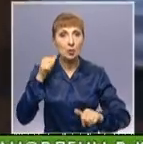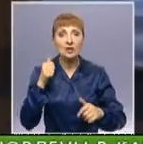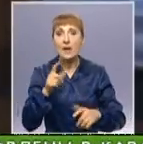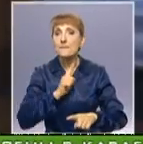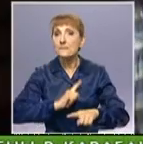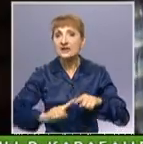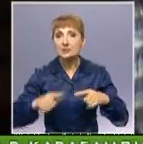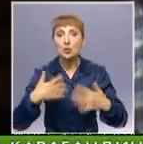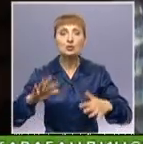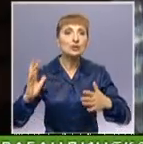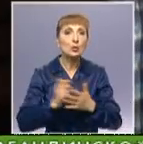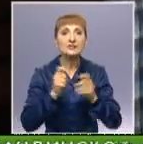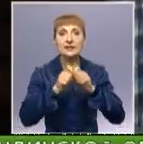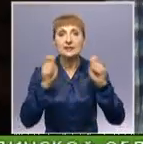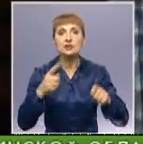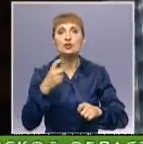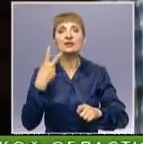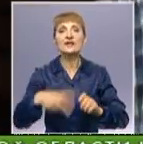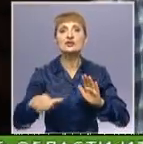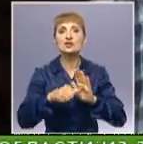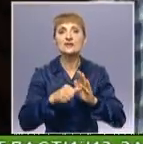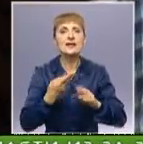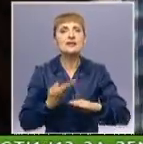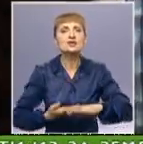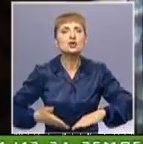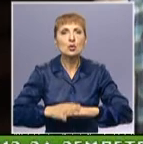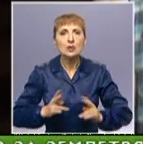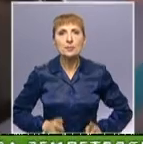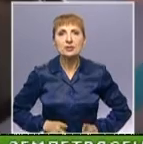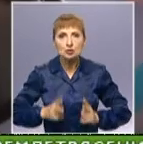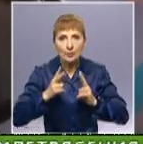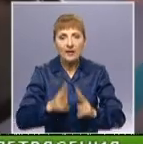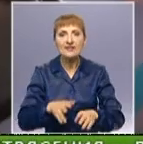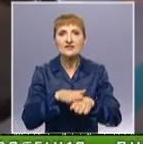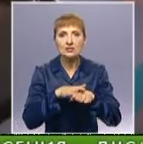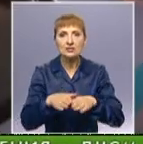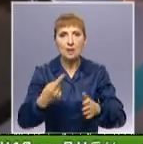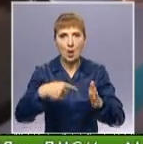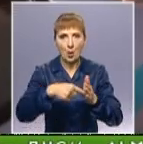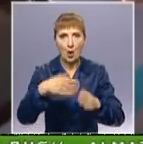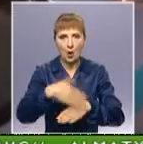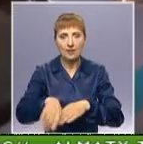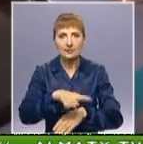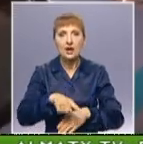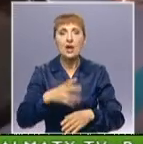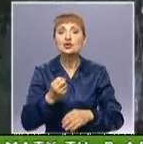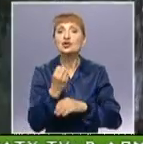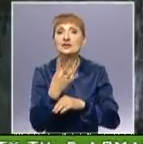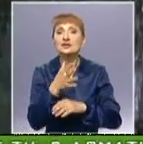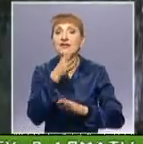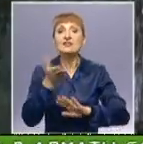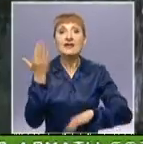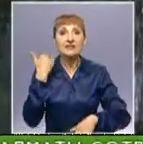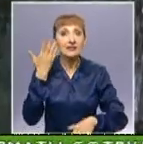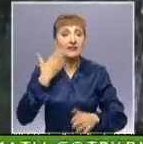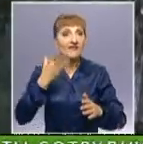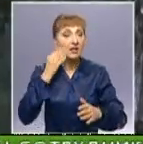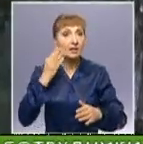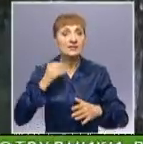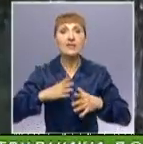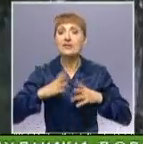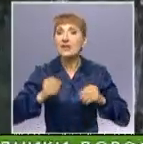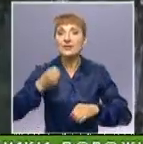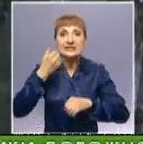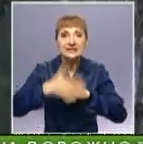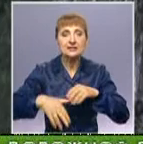горячим следам удалось раскрыть 126 особо тяжких преступлений, совершенных на улице города. Еще 14 лет назад, когда в Алматы не было